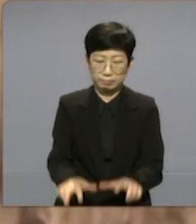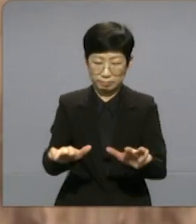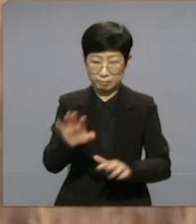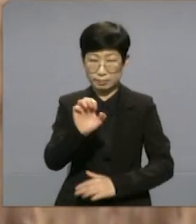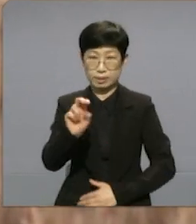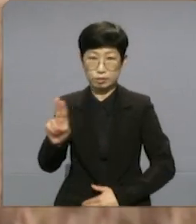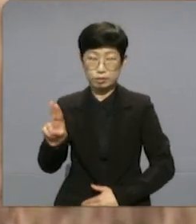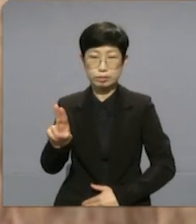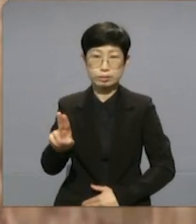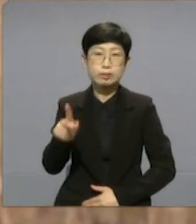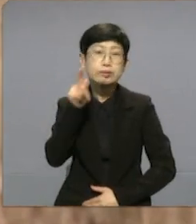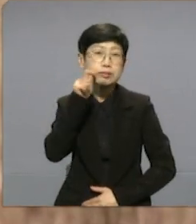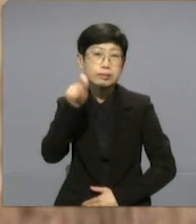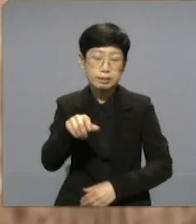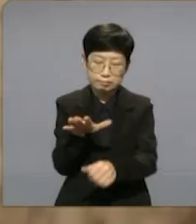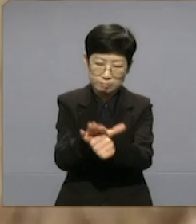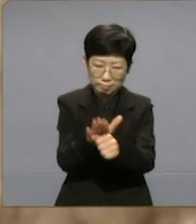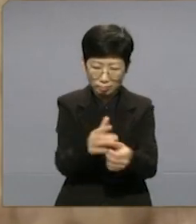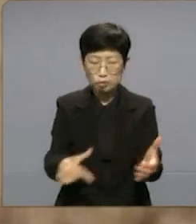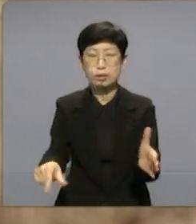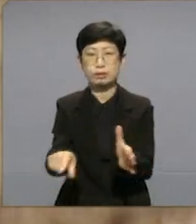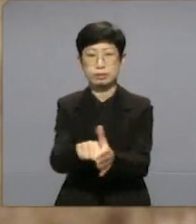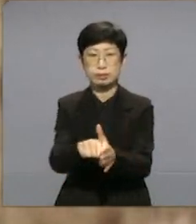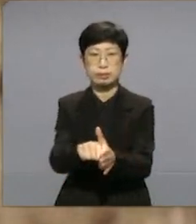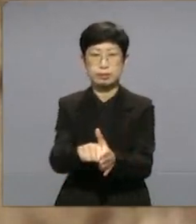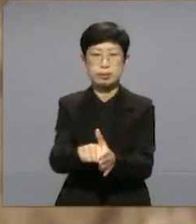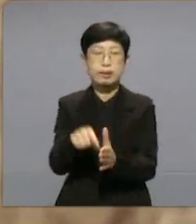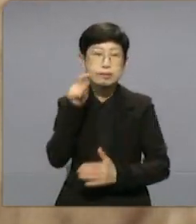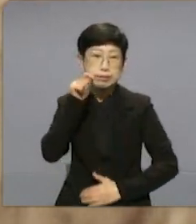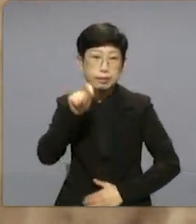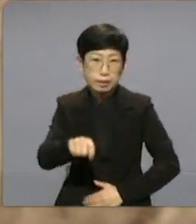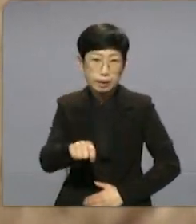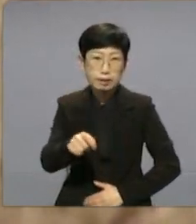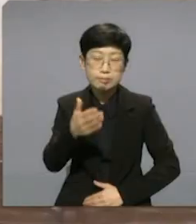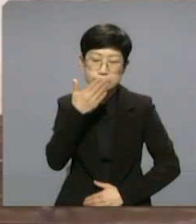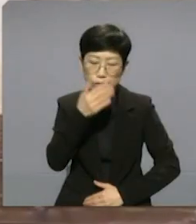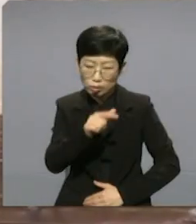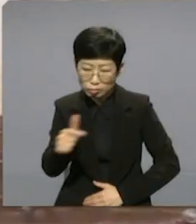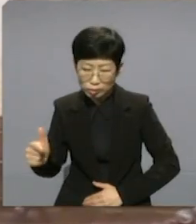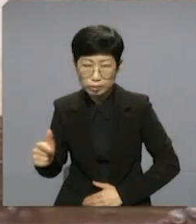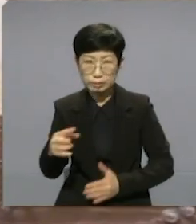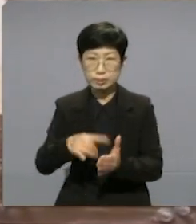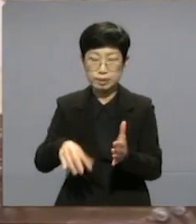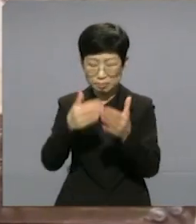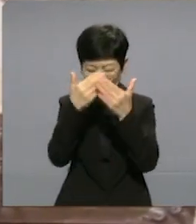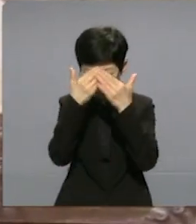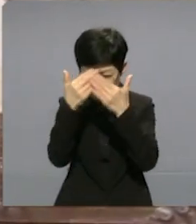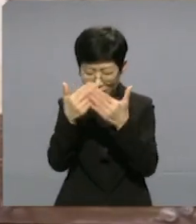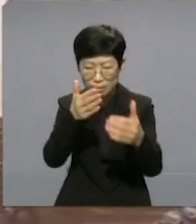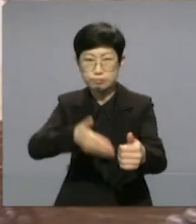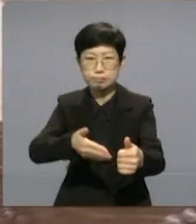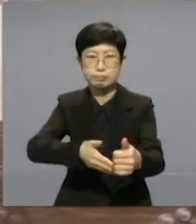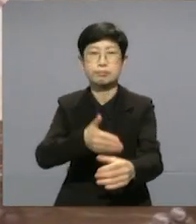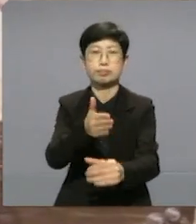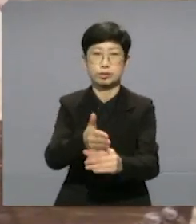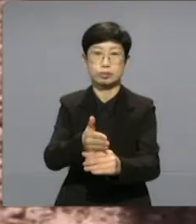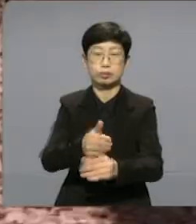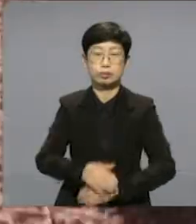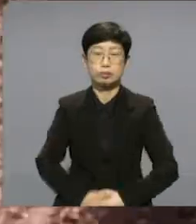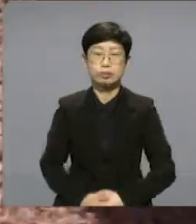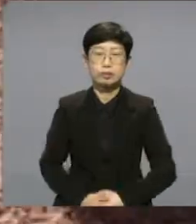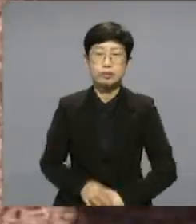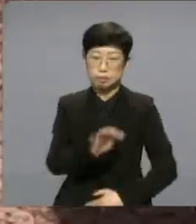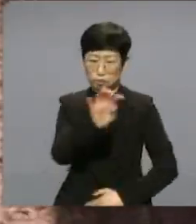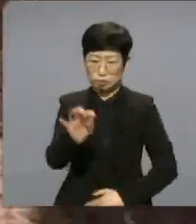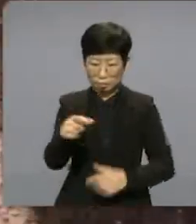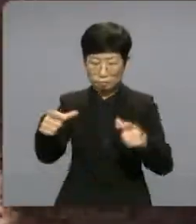현재 이유는 우크라이나를 돕기 위해 회원국들에게 우크라이나산 국물을 면세 조치하도록 하고 있습니다 서부나 중부